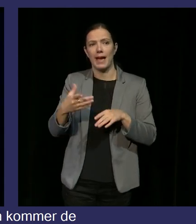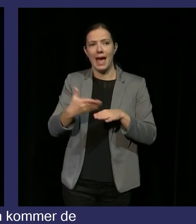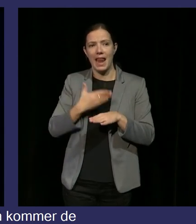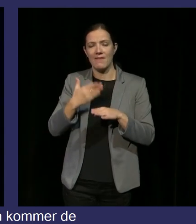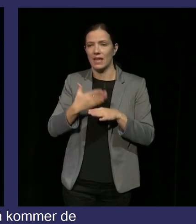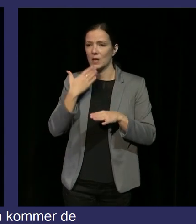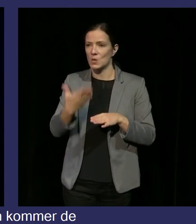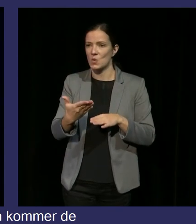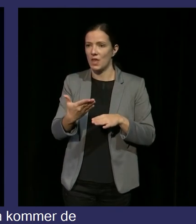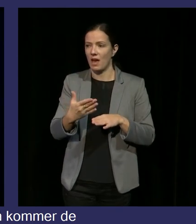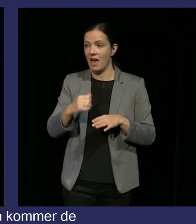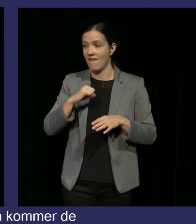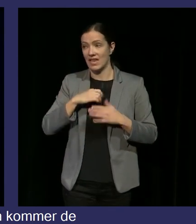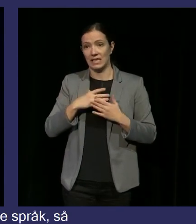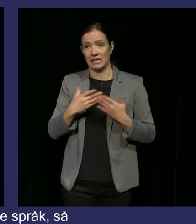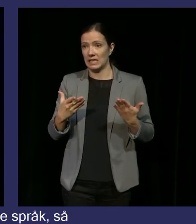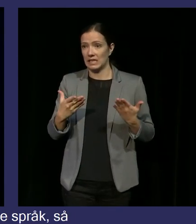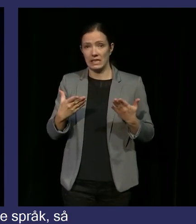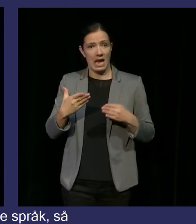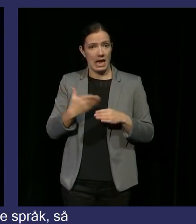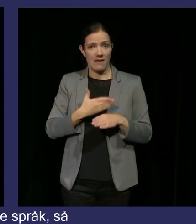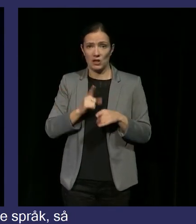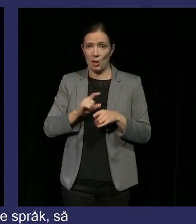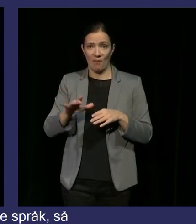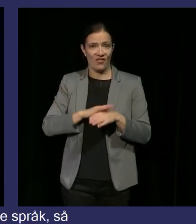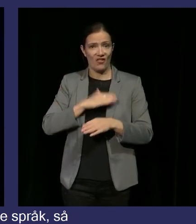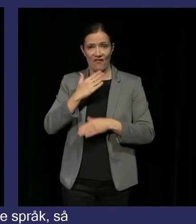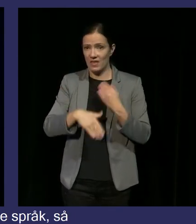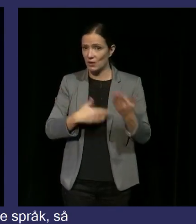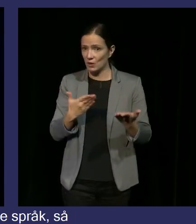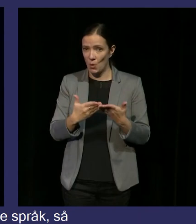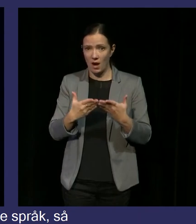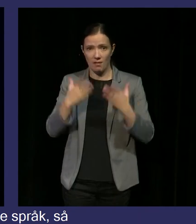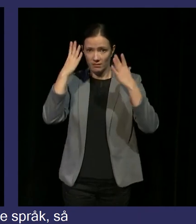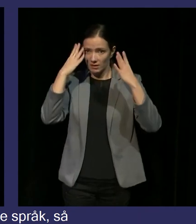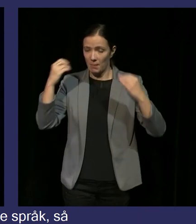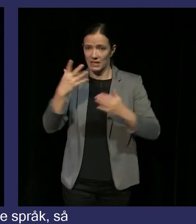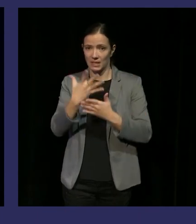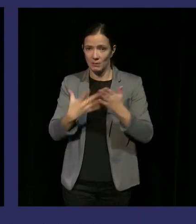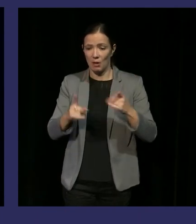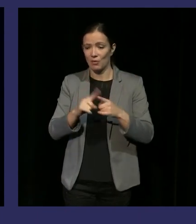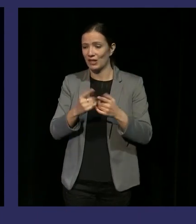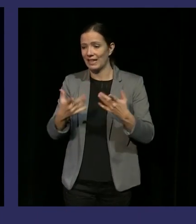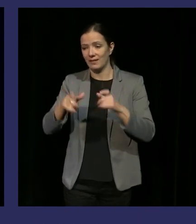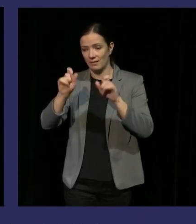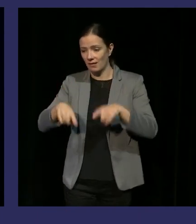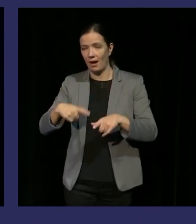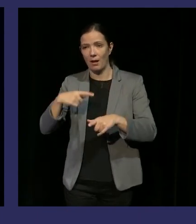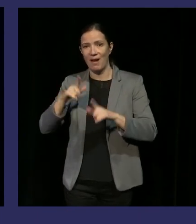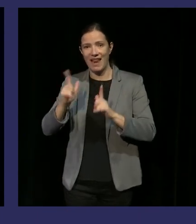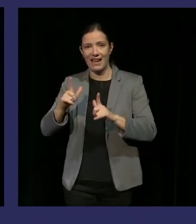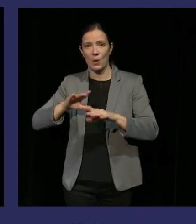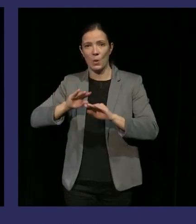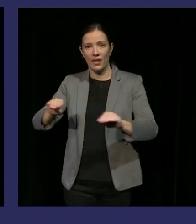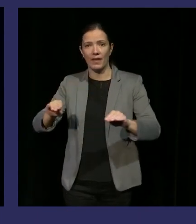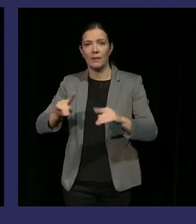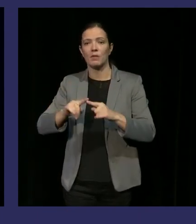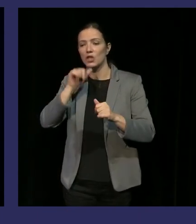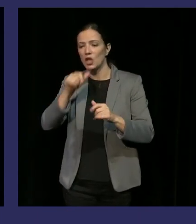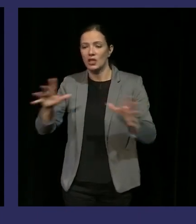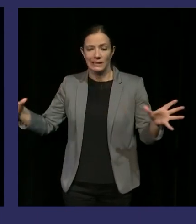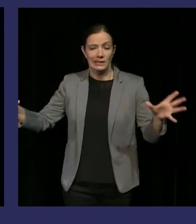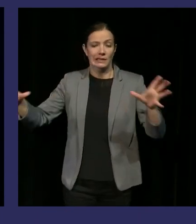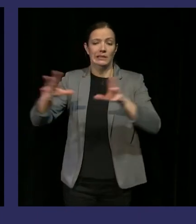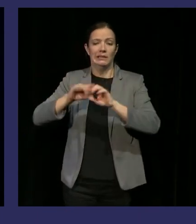til gode. For hvis ikke vi har elever som fullfører videregående med samisk som språk, så har vi heller ingen til å begynne på disse lærerutdanningene. Så vi nødt til å få med oss liksom